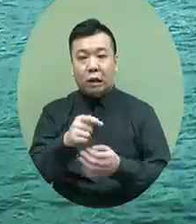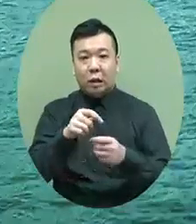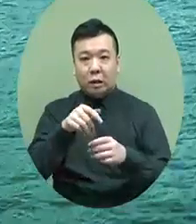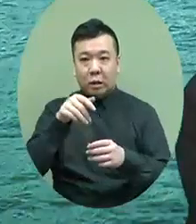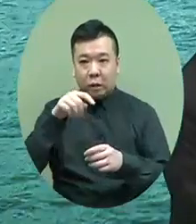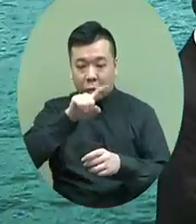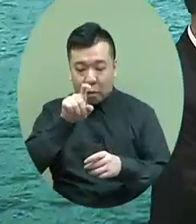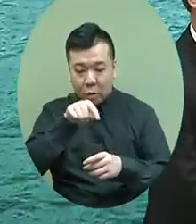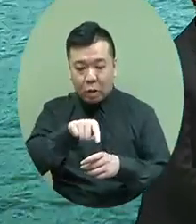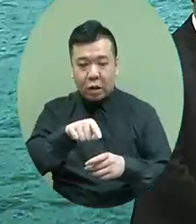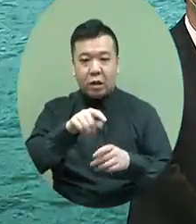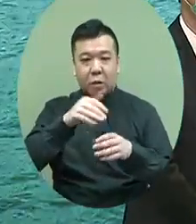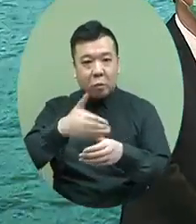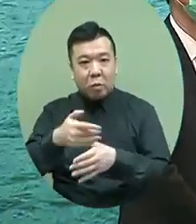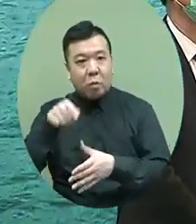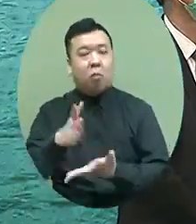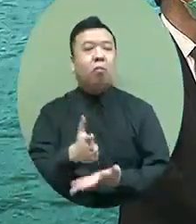嘅主要嘅原因嚟嘅。